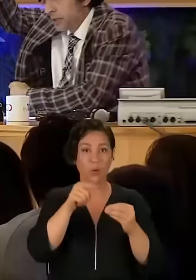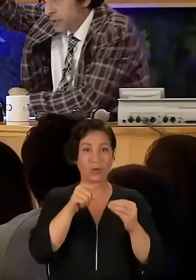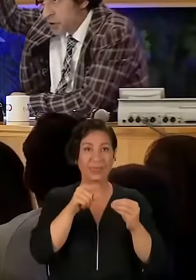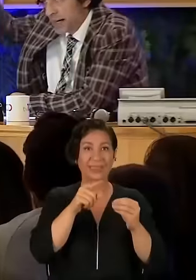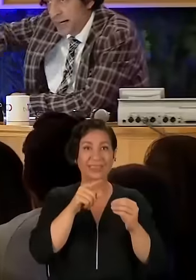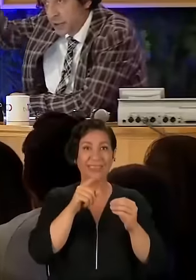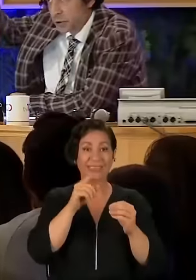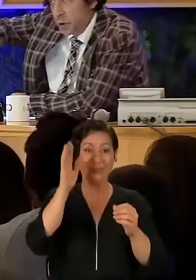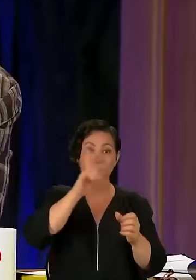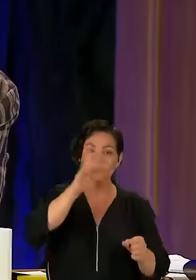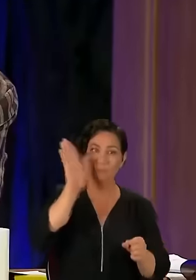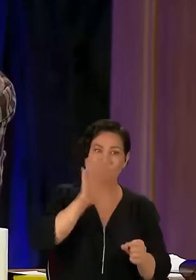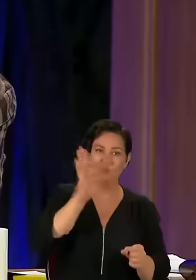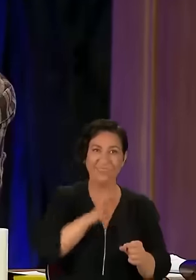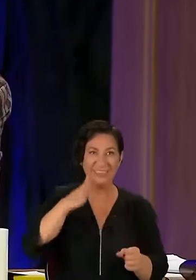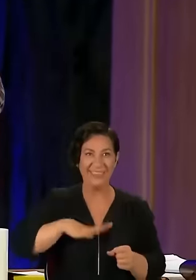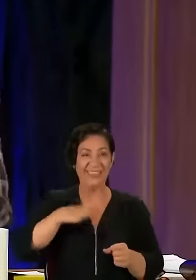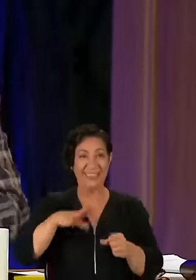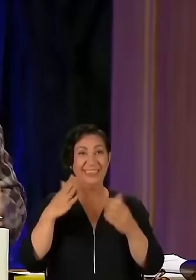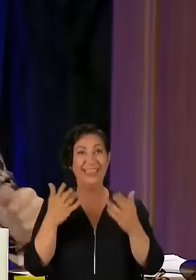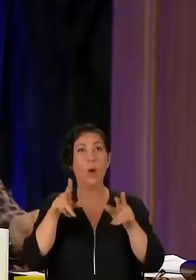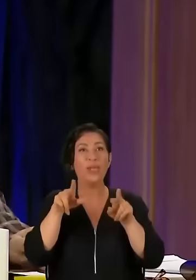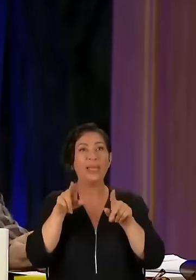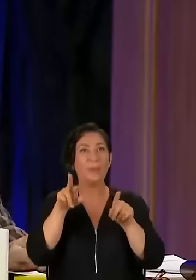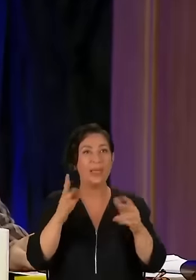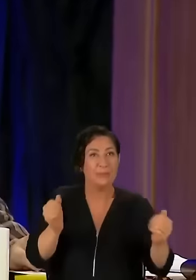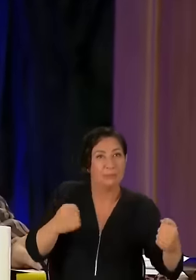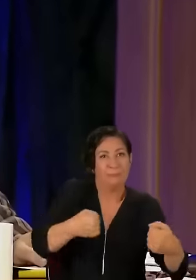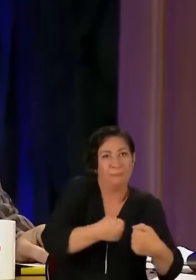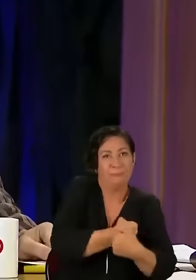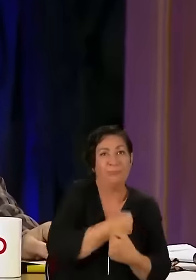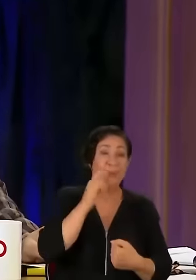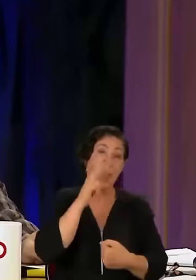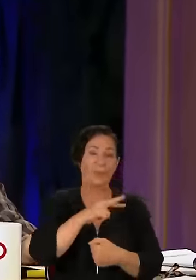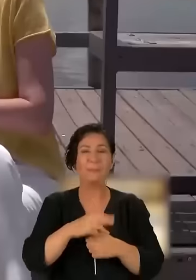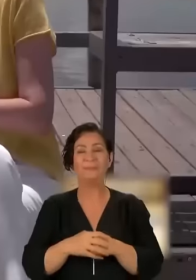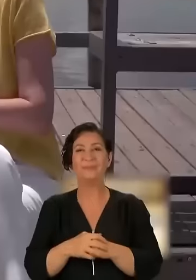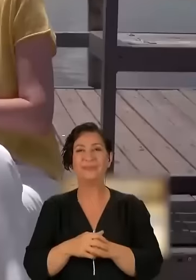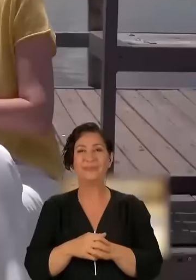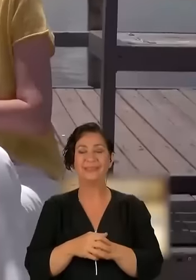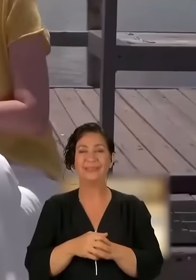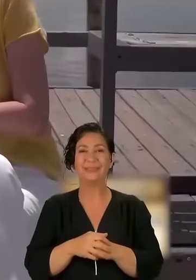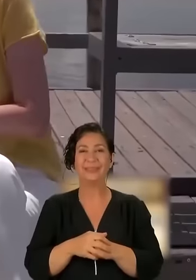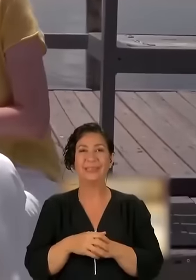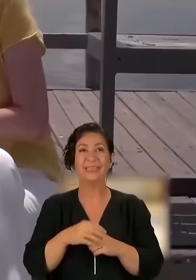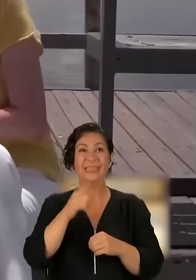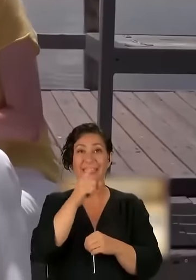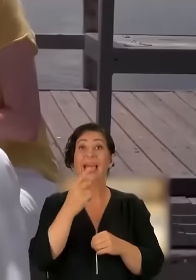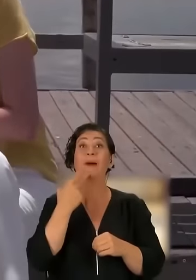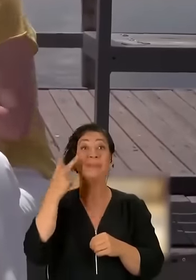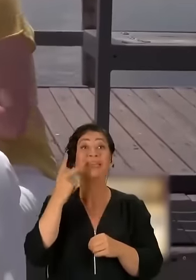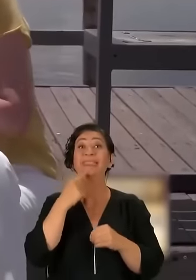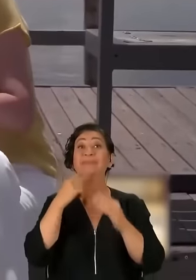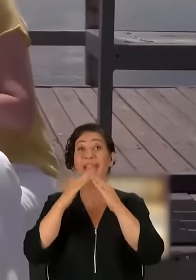olduklarında onları çakarak gömmek isteriz ya, öyle bir tavra giriyor, görelim. Ablan da kırmızı